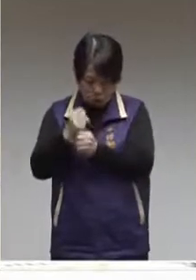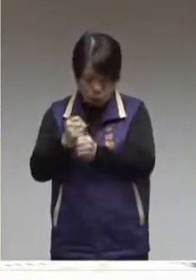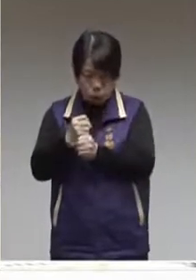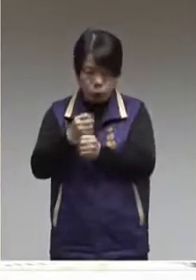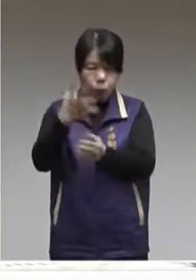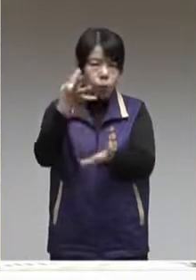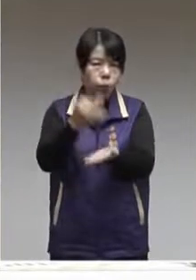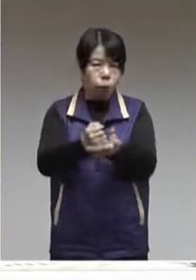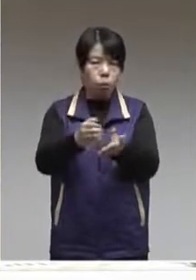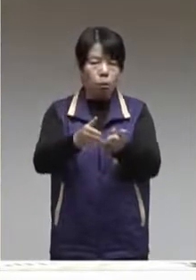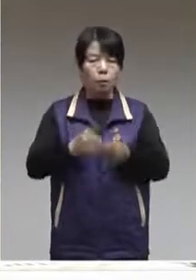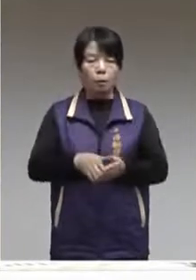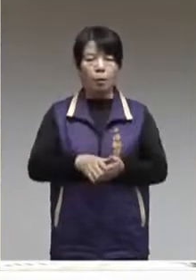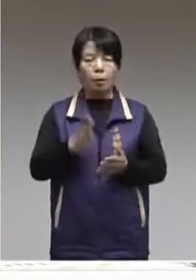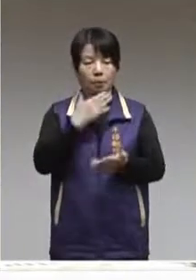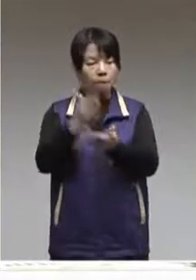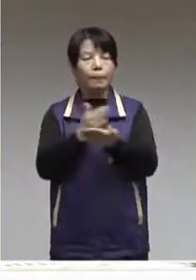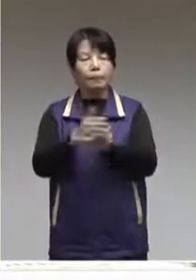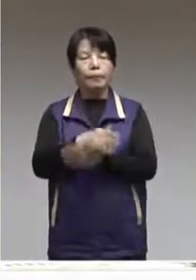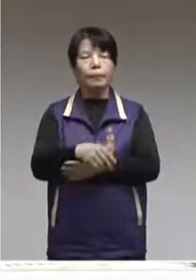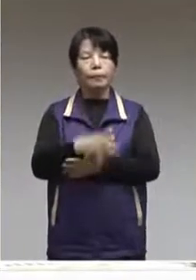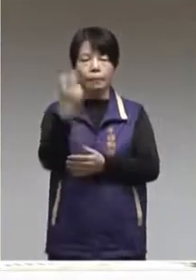他到底是不是确诊个案。